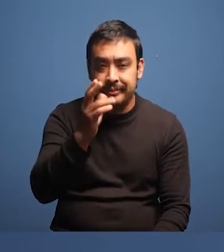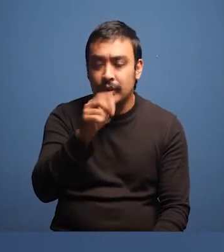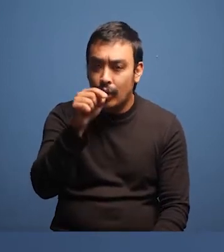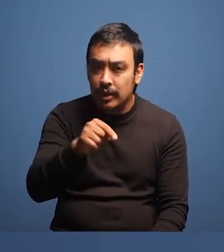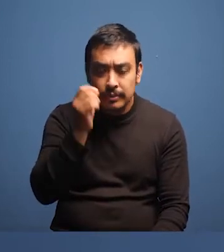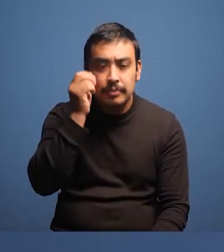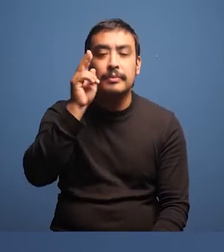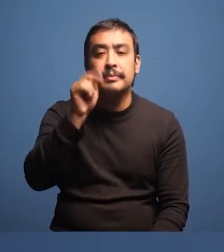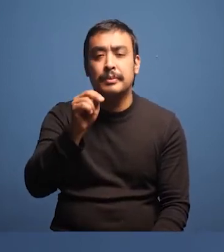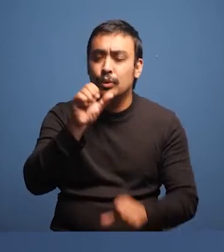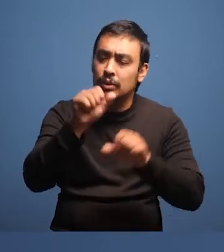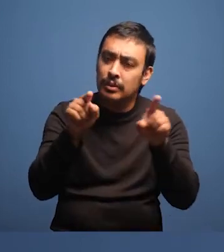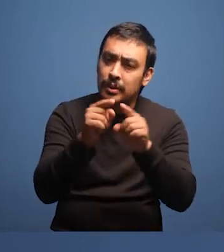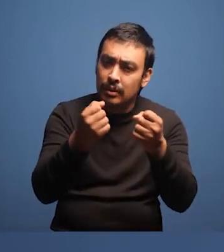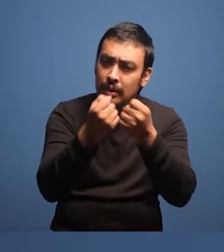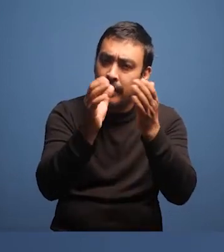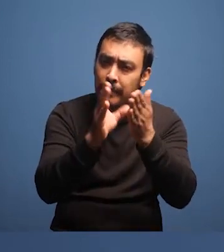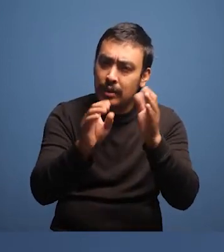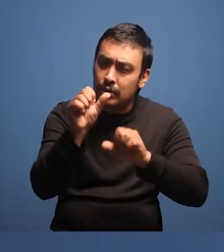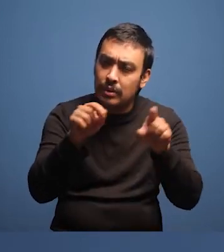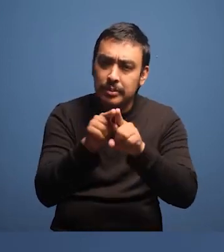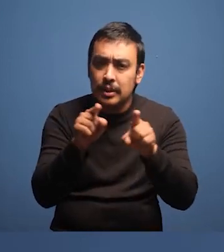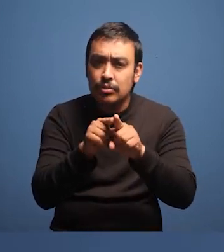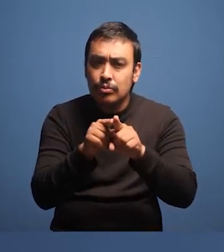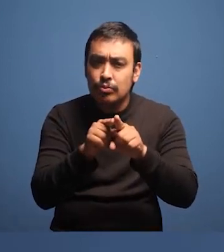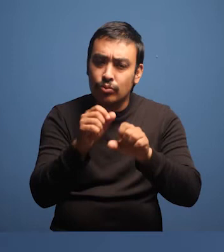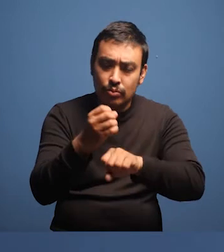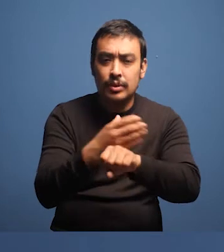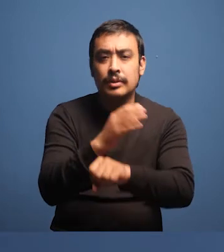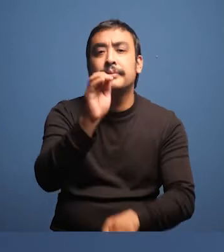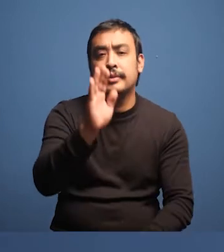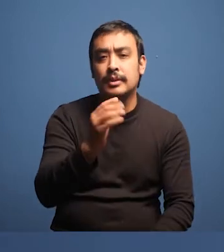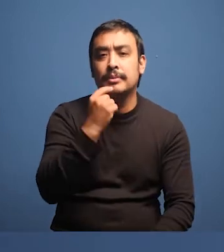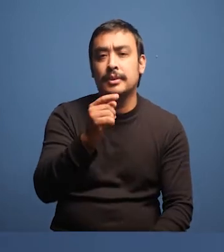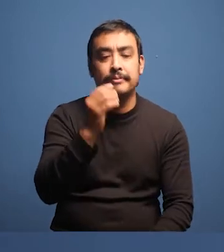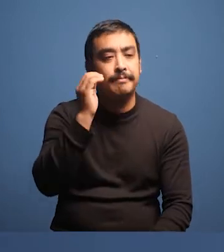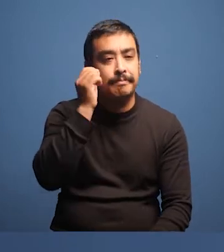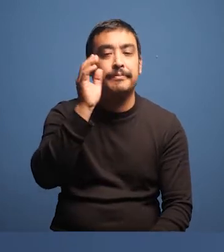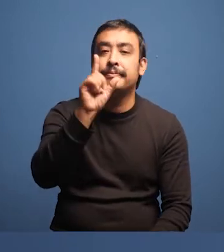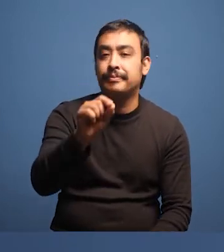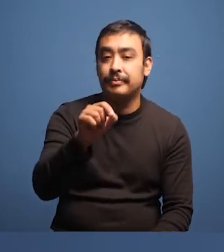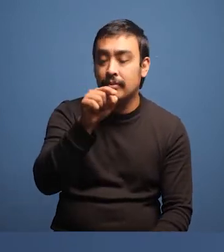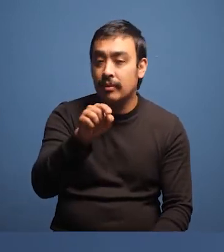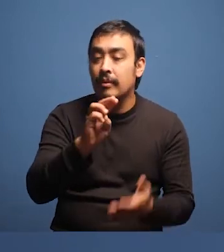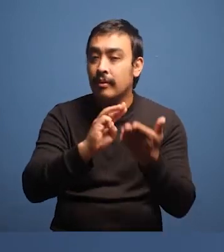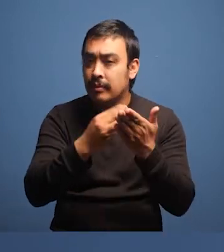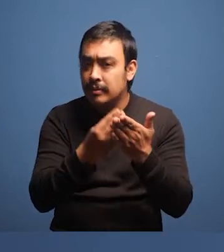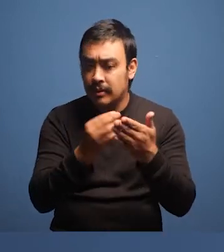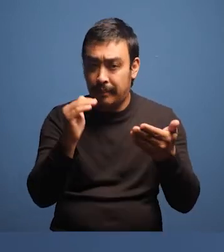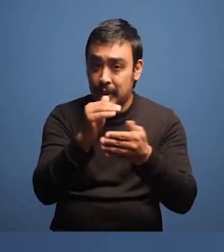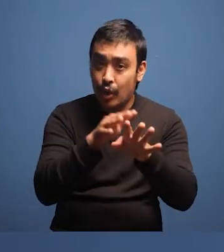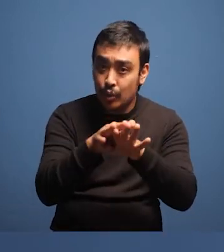बुझ्नु पर्दाखेरि चाहिँ जुनै पनि इन्सिडेन्टले जसलाई पनि जति रेन्जसम्मको पनि इम्प्याक्ट गर्न सक्छ भनेर चाहिँ भन्न सक्छौँ। अब यो बच्चाहरूको